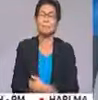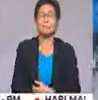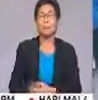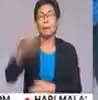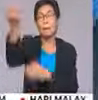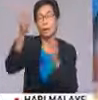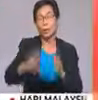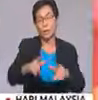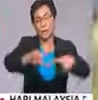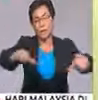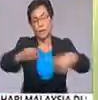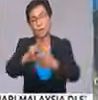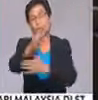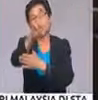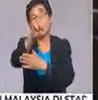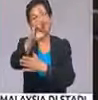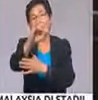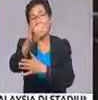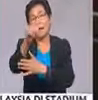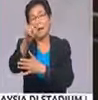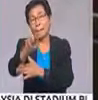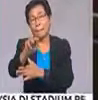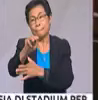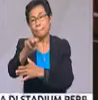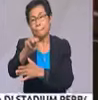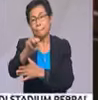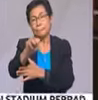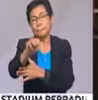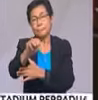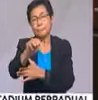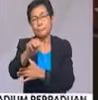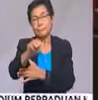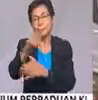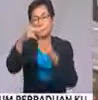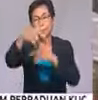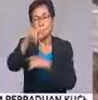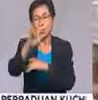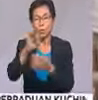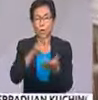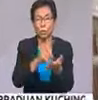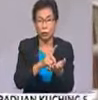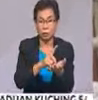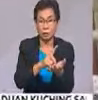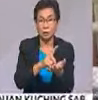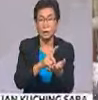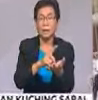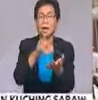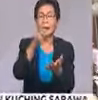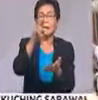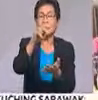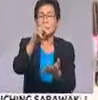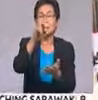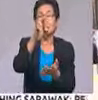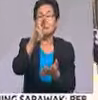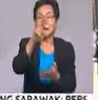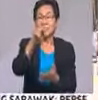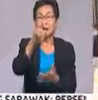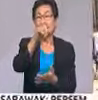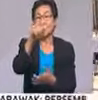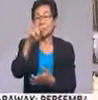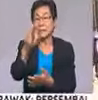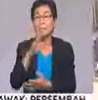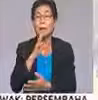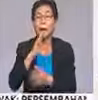Pensyarah Linguistik Universiti Islam Antarabangsa Malaysia UIAM, Profesor Dr. Sanad Mat Nasir turut menegaskan bahasa